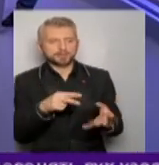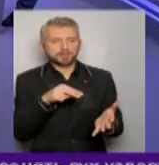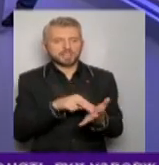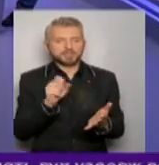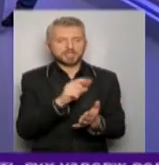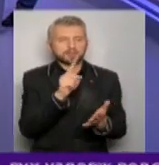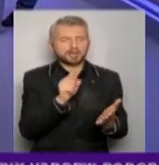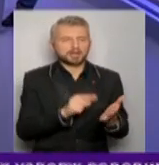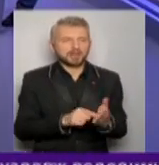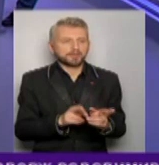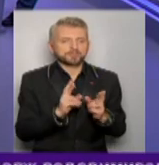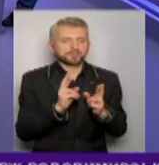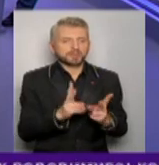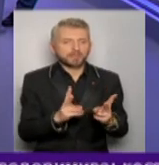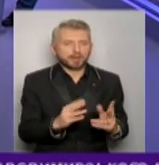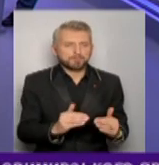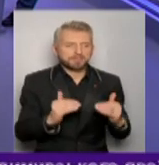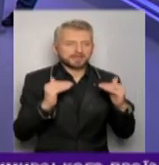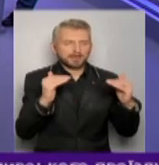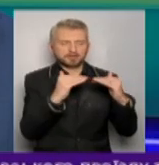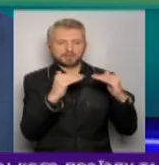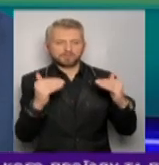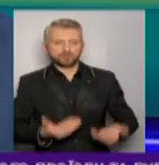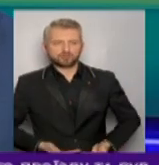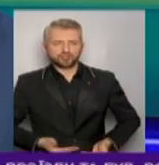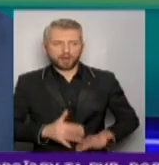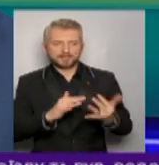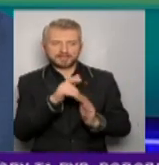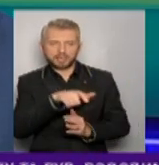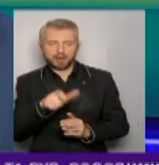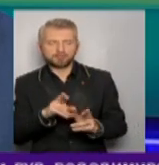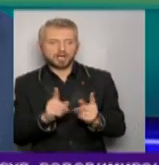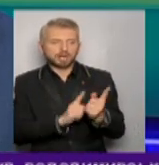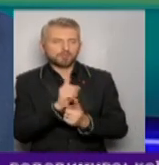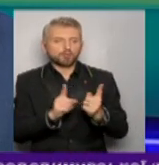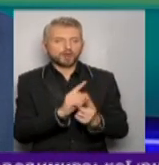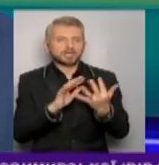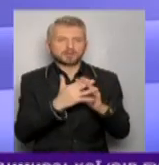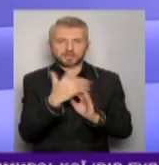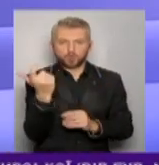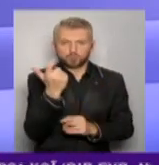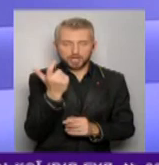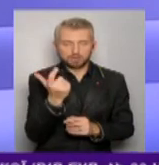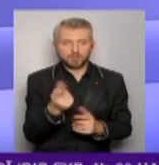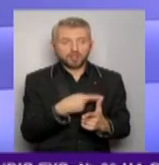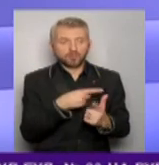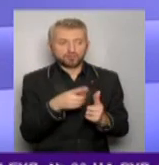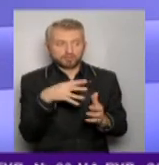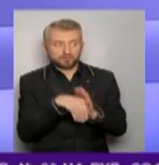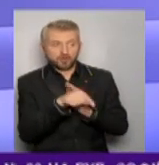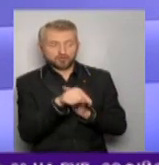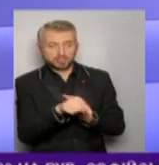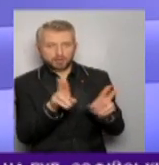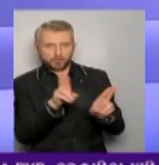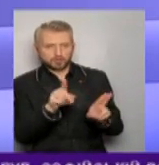питання, яким чином підняти життя селян сьогодні, яким чином сьогодні реформувати сільське господарство, чи в межах тієї парадигми, яку